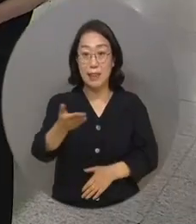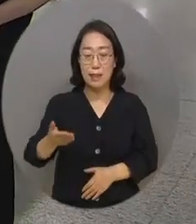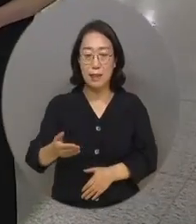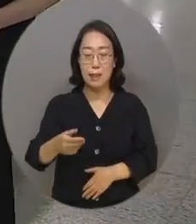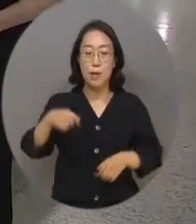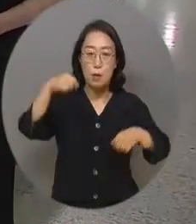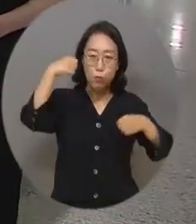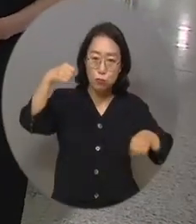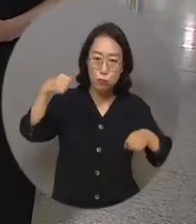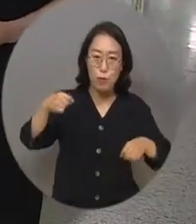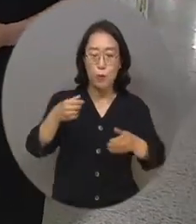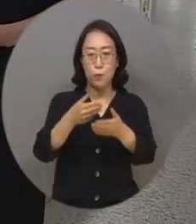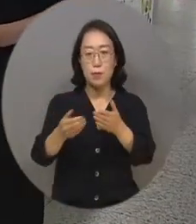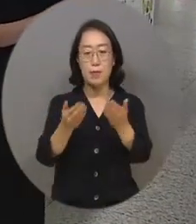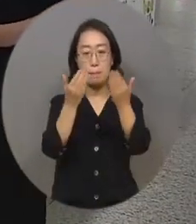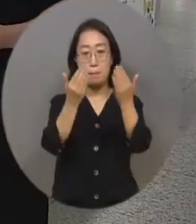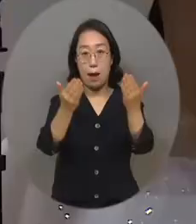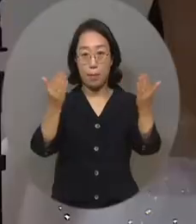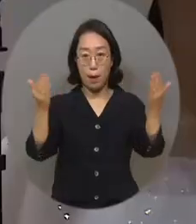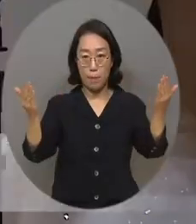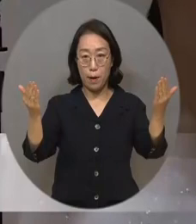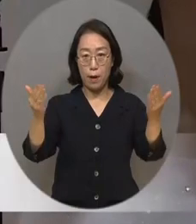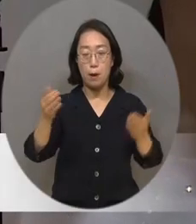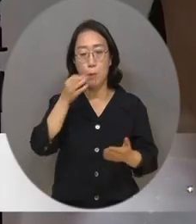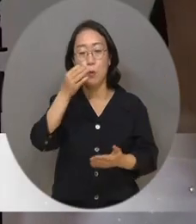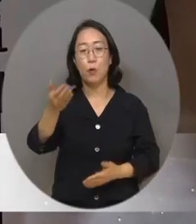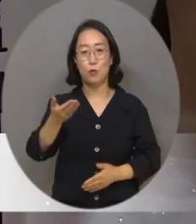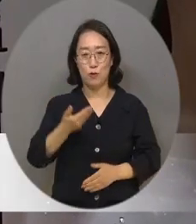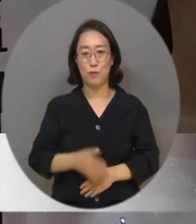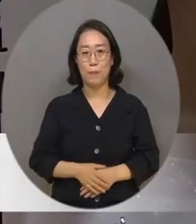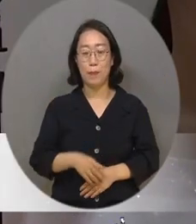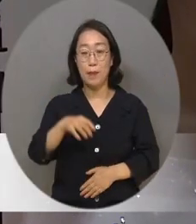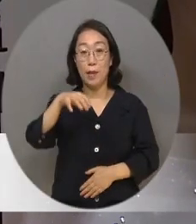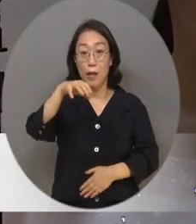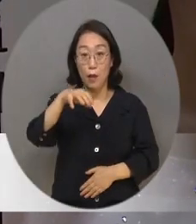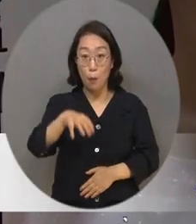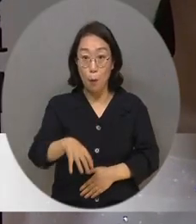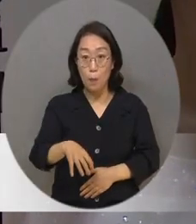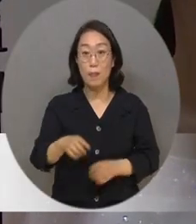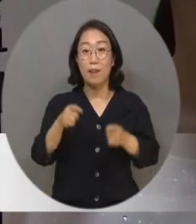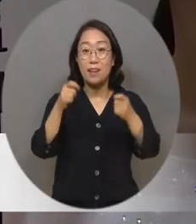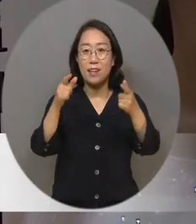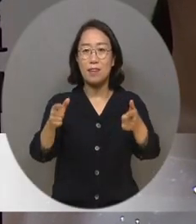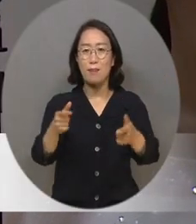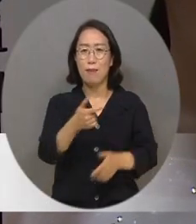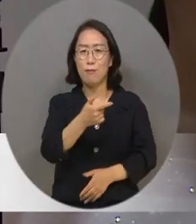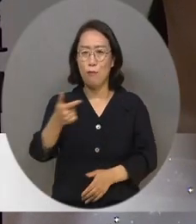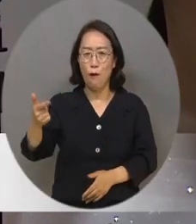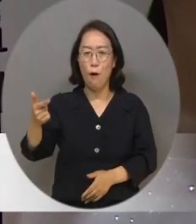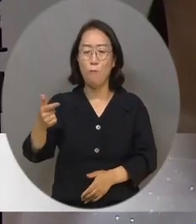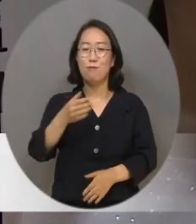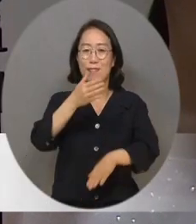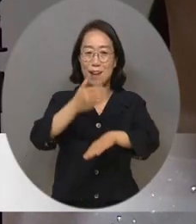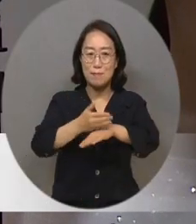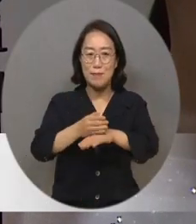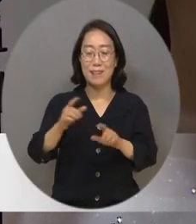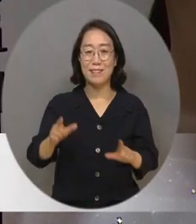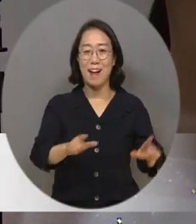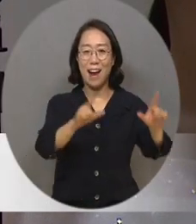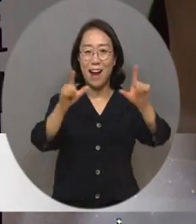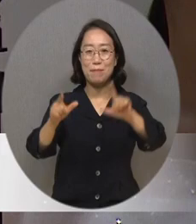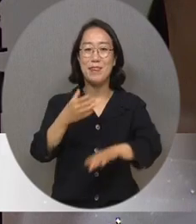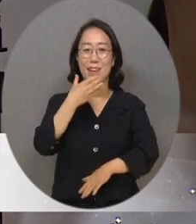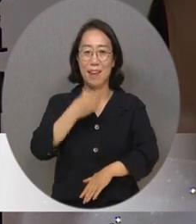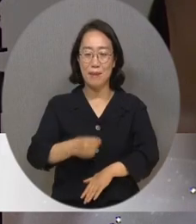무대와 미술작품을 선보였습니다. 이런 자리에 저희가 설 수 있는 게 너무 감사하고요. 늘 삶이 정말